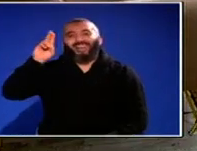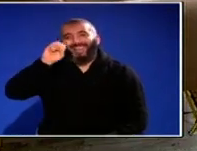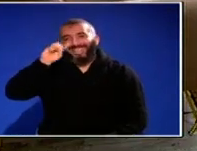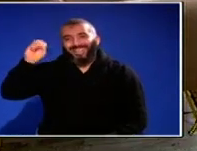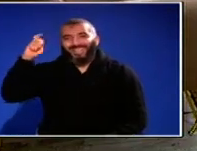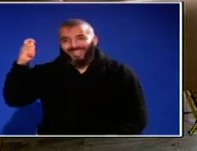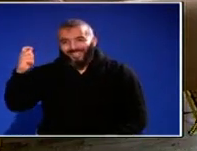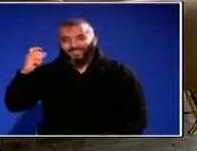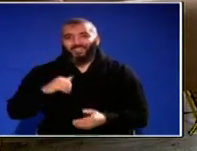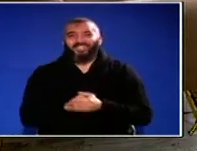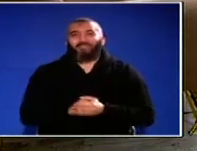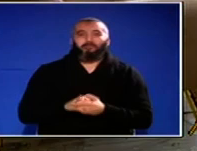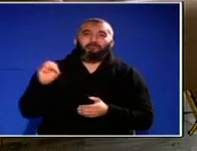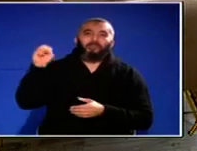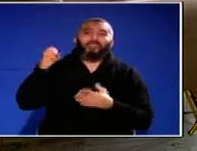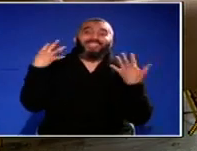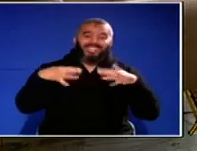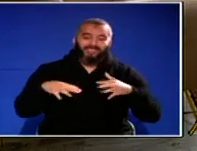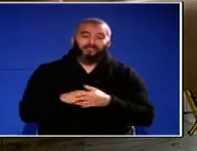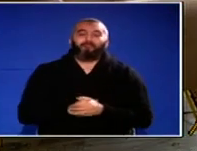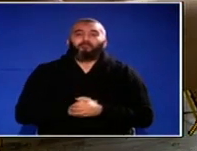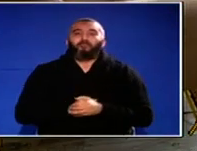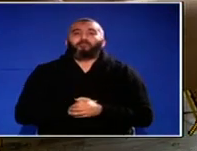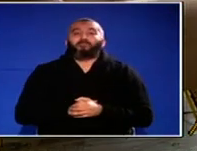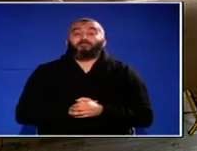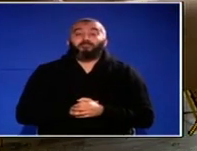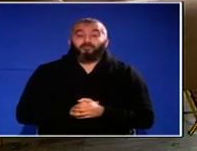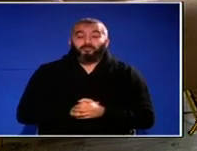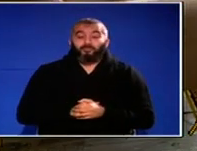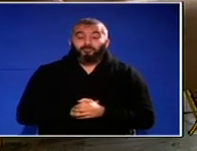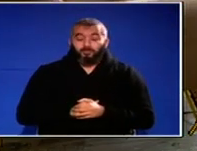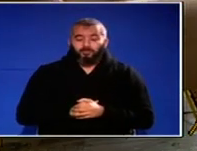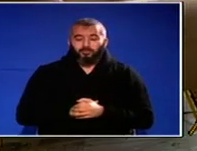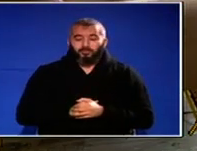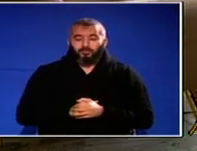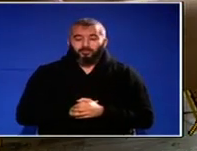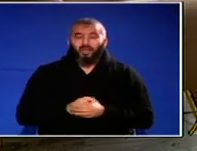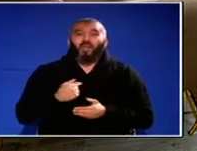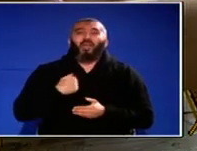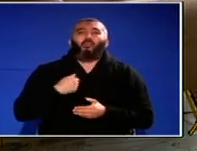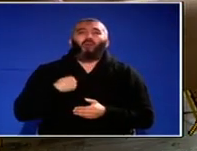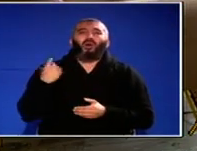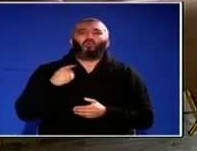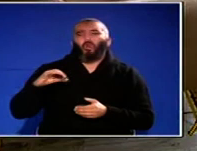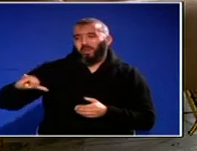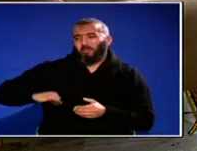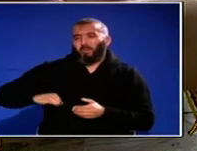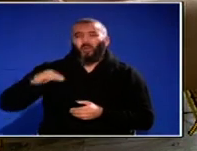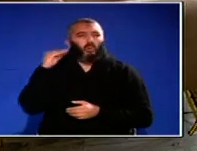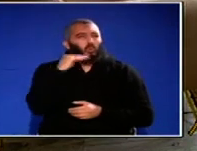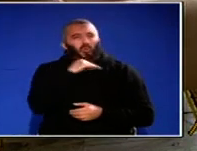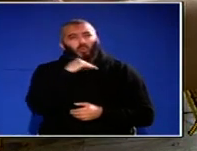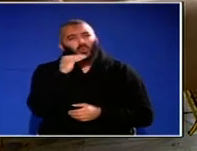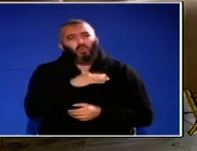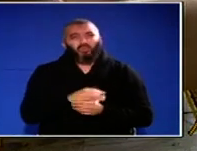ايوه مرحبا سي موسى. سي الشيوخ ايوه ما نحكمش على شكل البول. ايوه